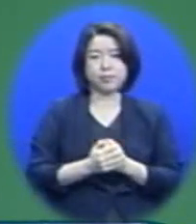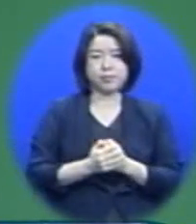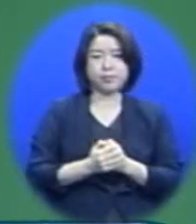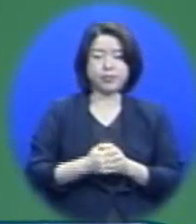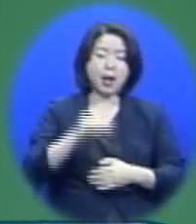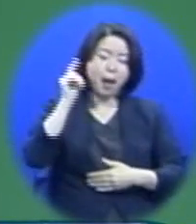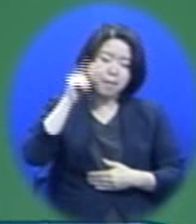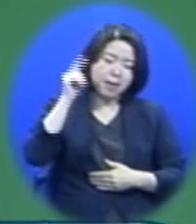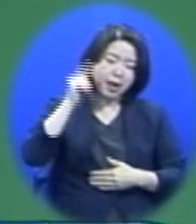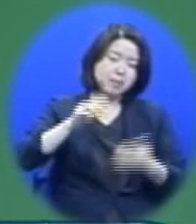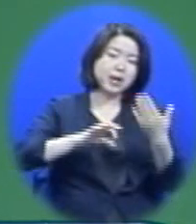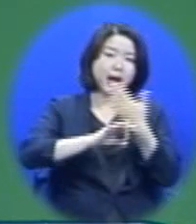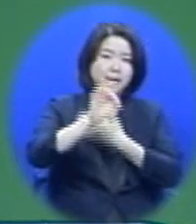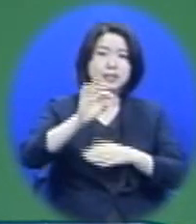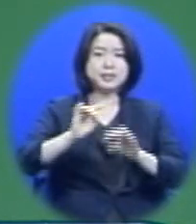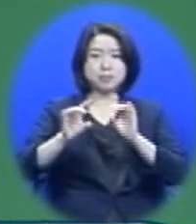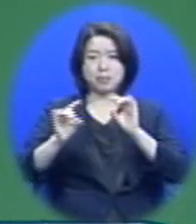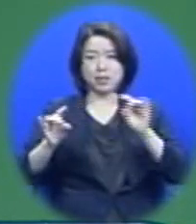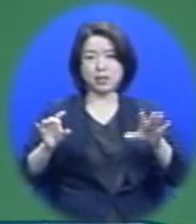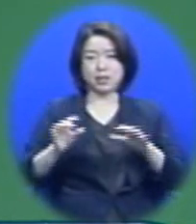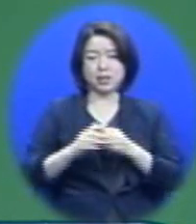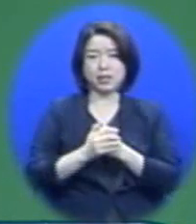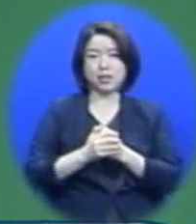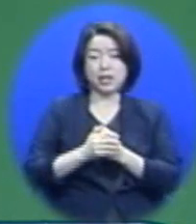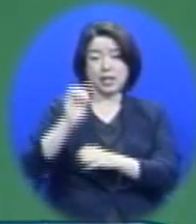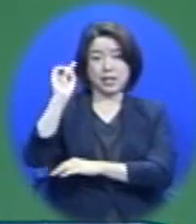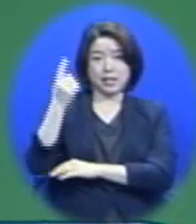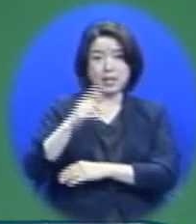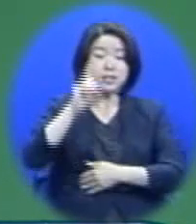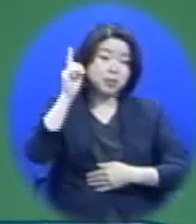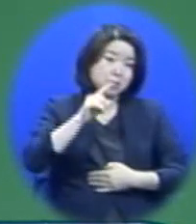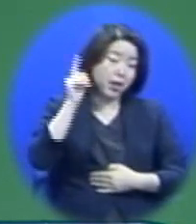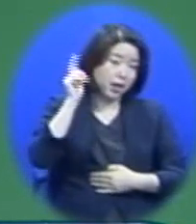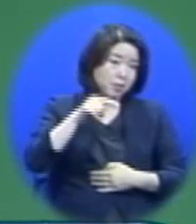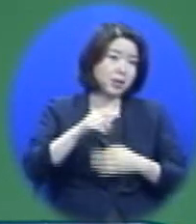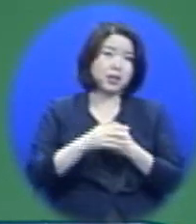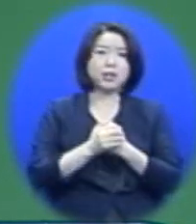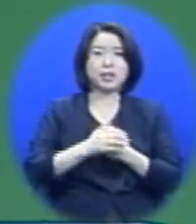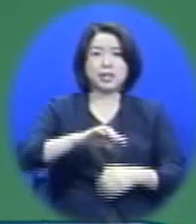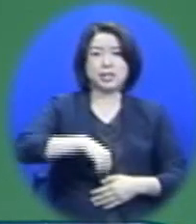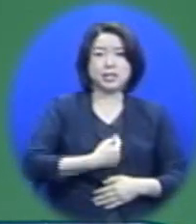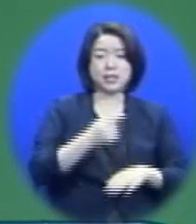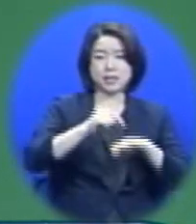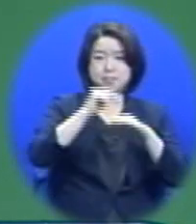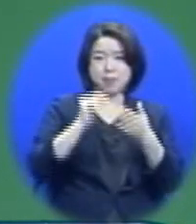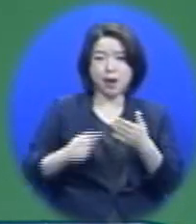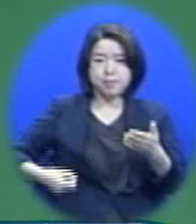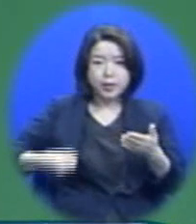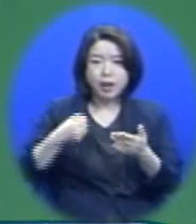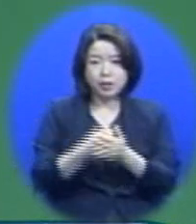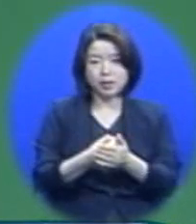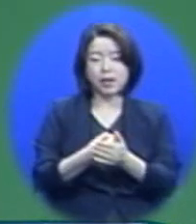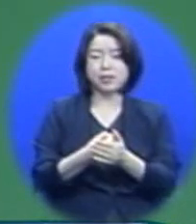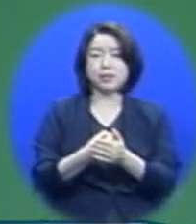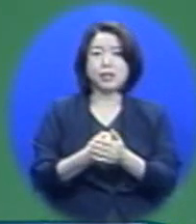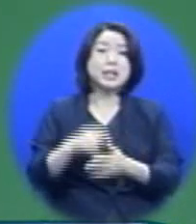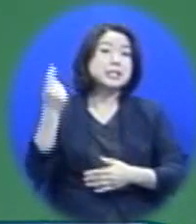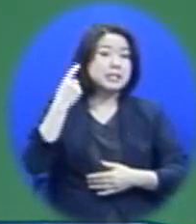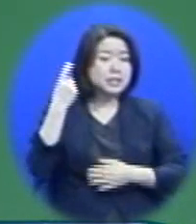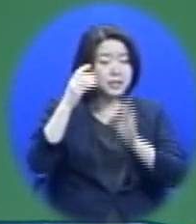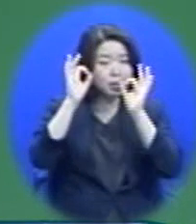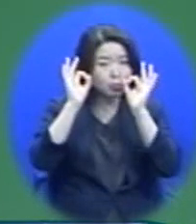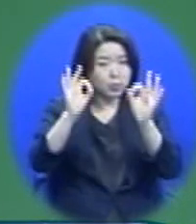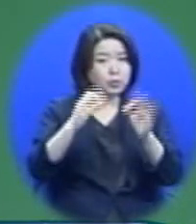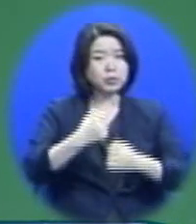매일매일 아침마다라고 그랬어요. 다윗은 매일매일 자기가 마음이 결단하고 듣는 거 보는